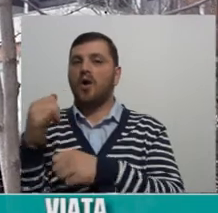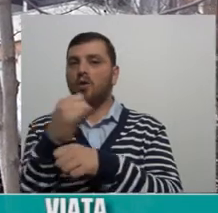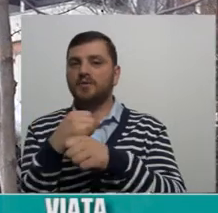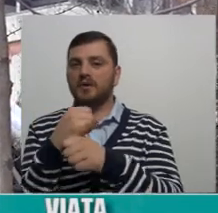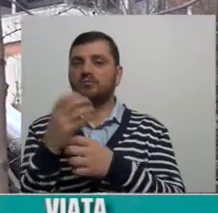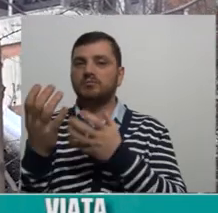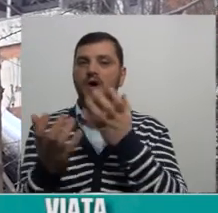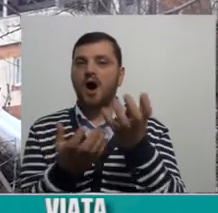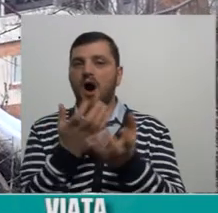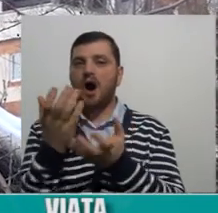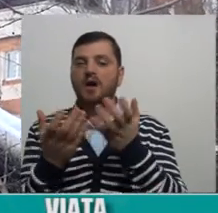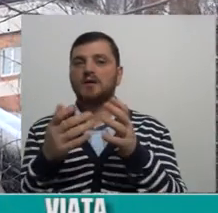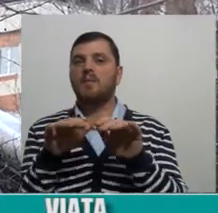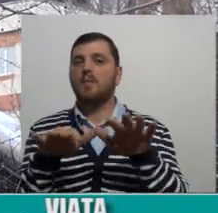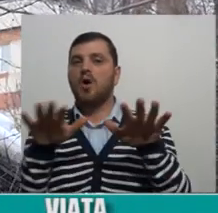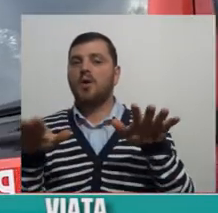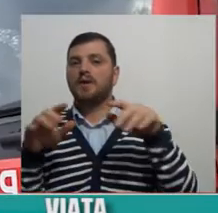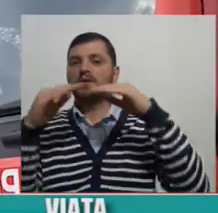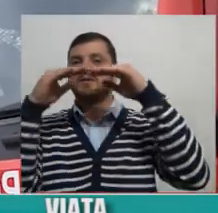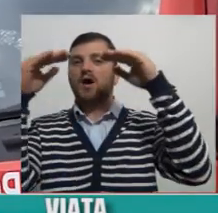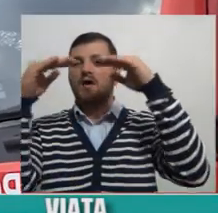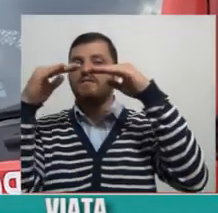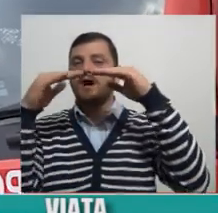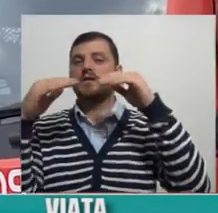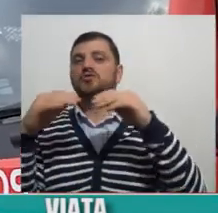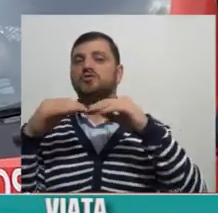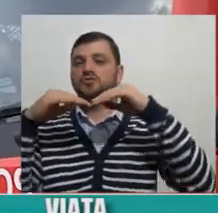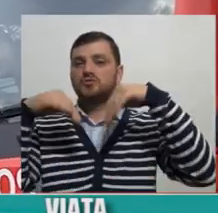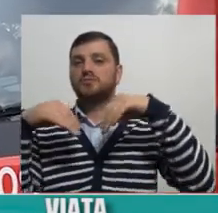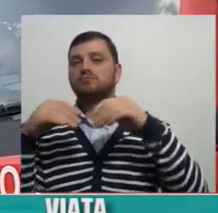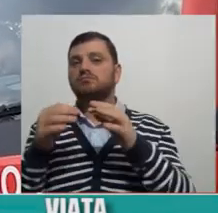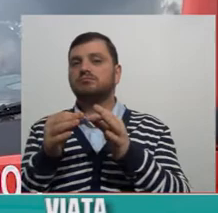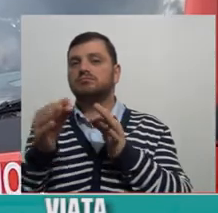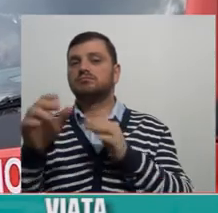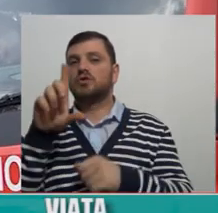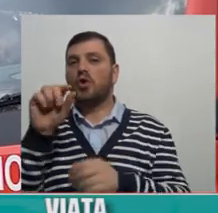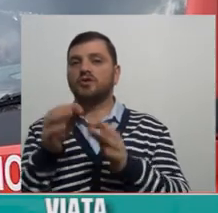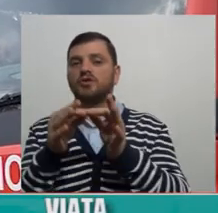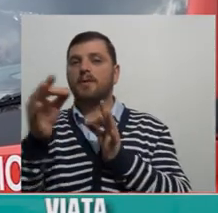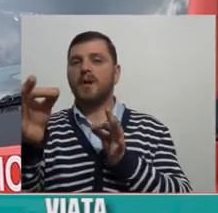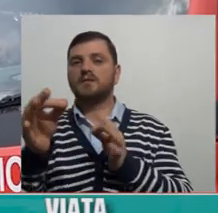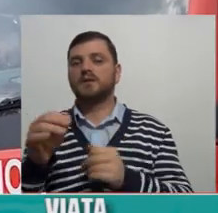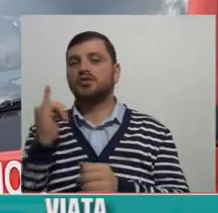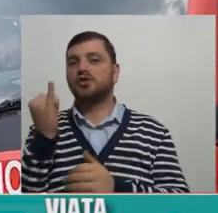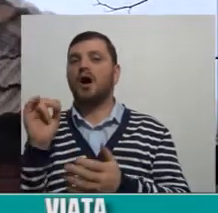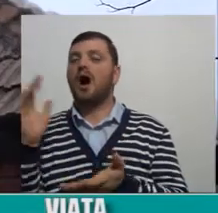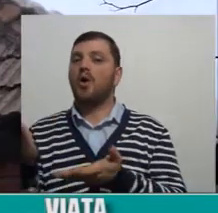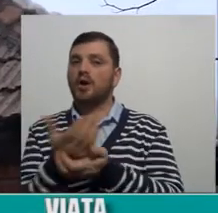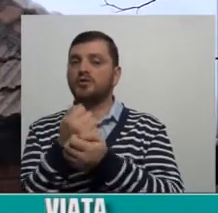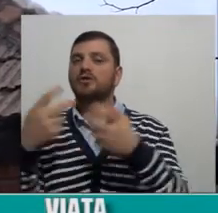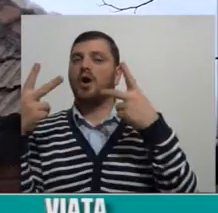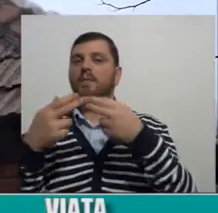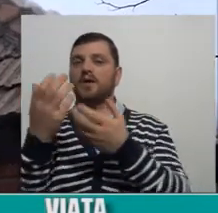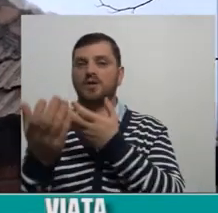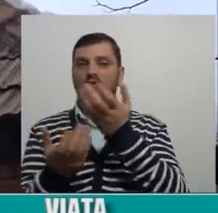au constatat că ardea mobilierul și tavanul dintr-un dormitor pe o suprafață de aproximativ 20 de metri pătrați și au reușit